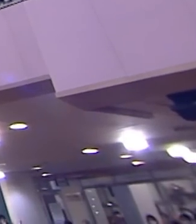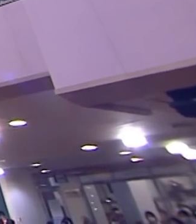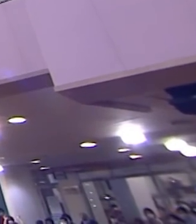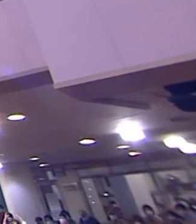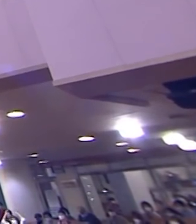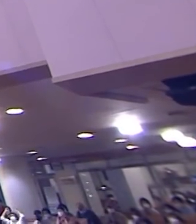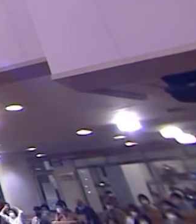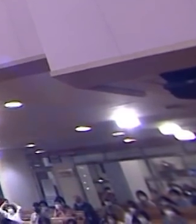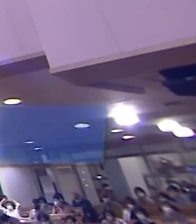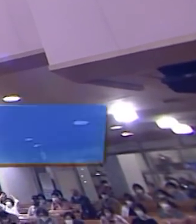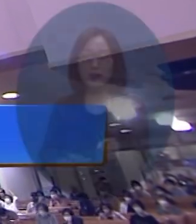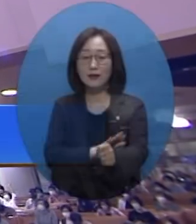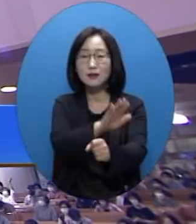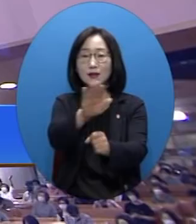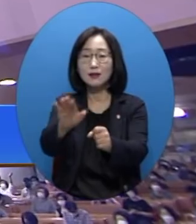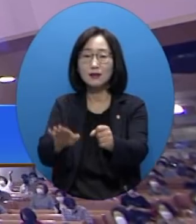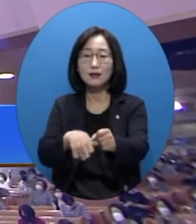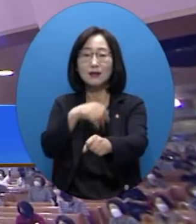할렐루야.